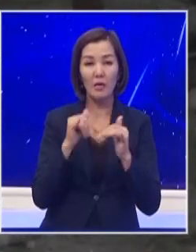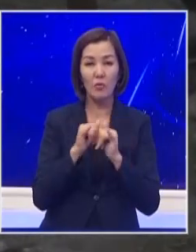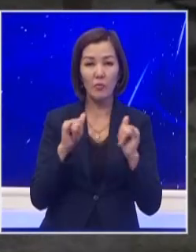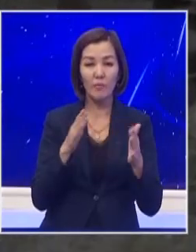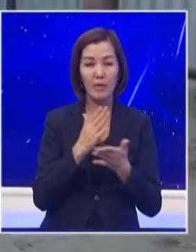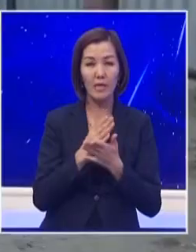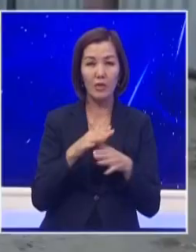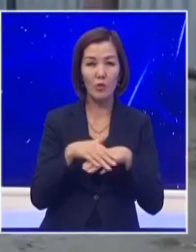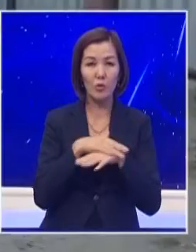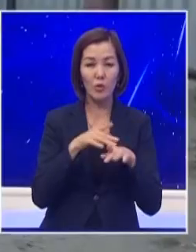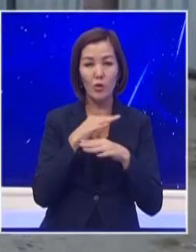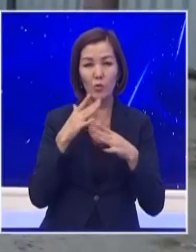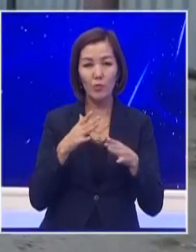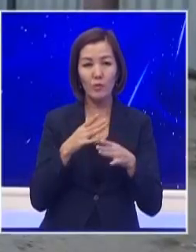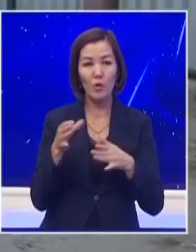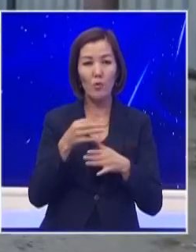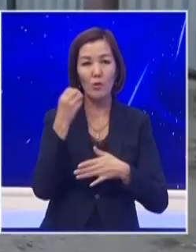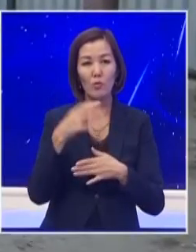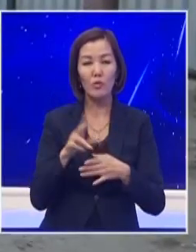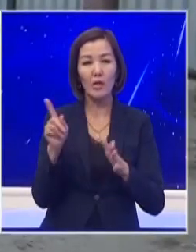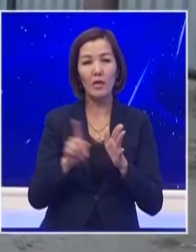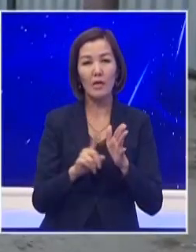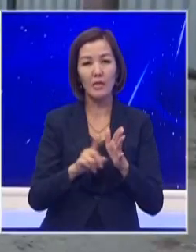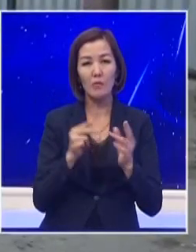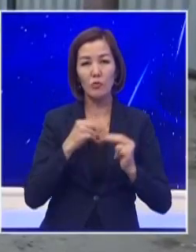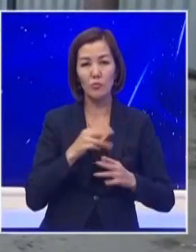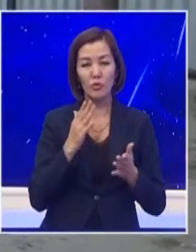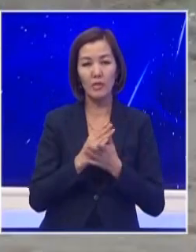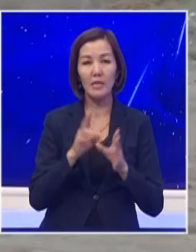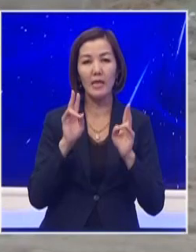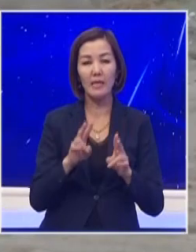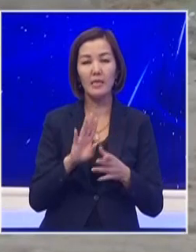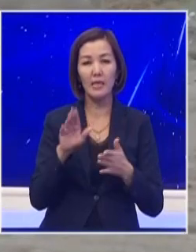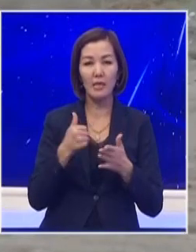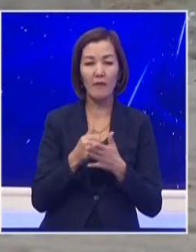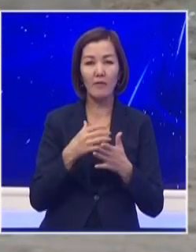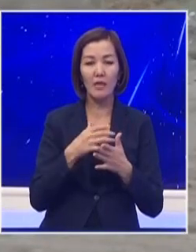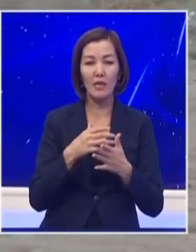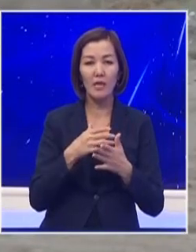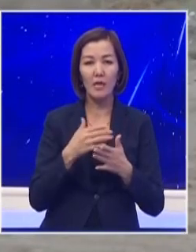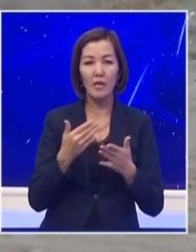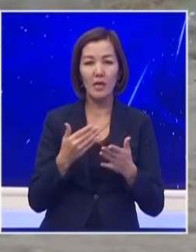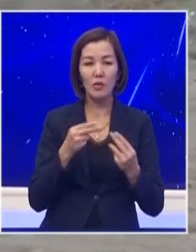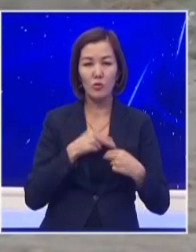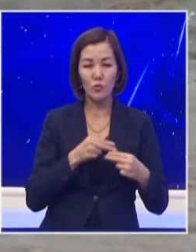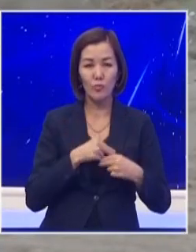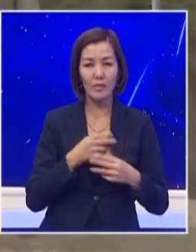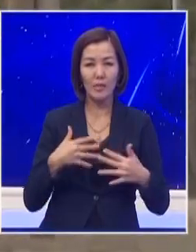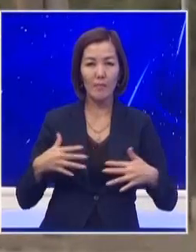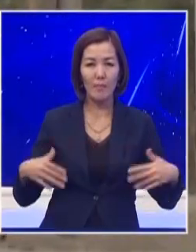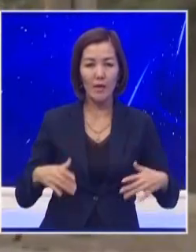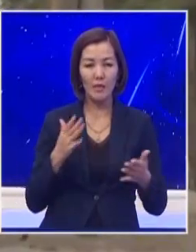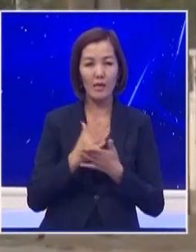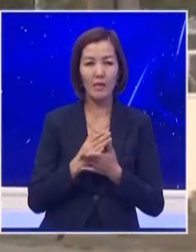келеді. Тұрғындардың басым бөлігі облыс орталығына қатынап жұмыс істейді. Әйтсе де негізгі күнкөріс көзі мал. Төрт түлігі бардың тұрмысы тәуір